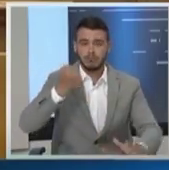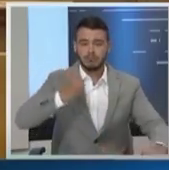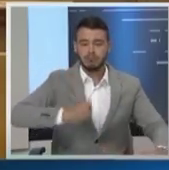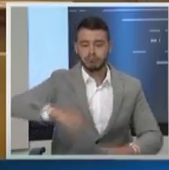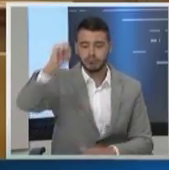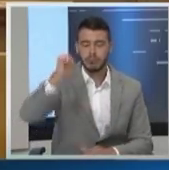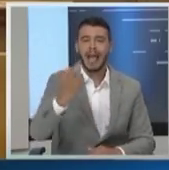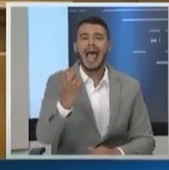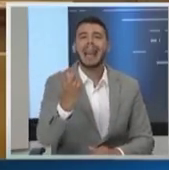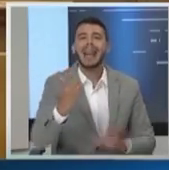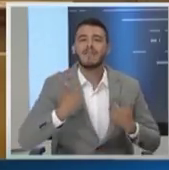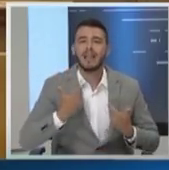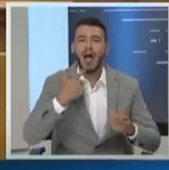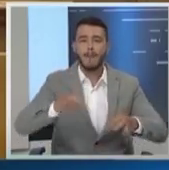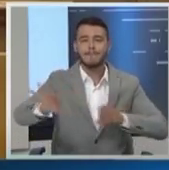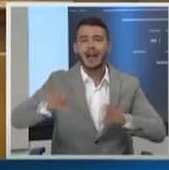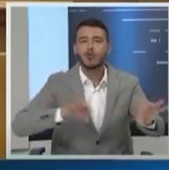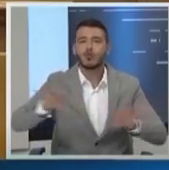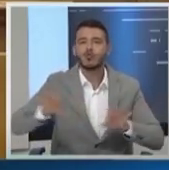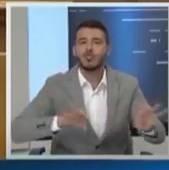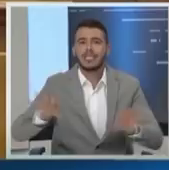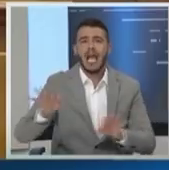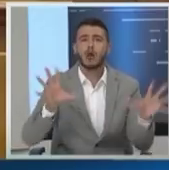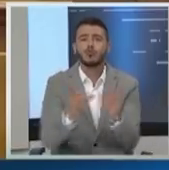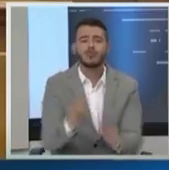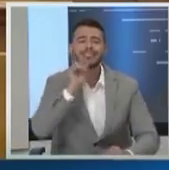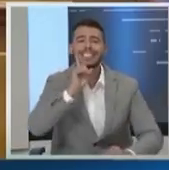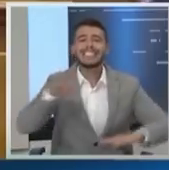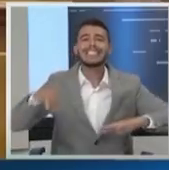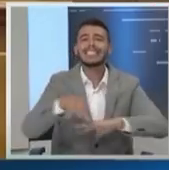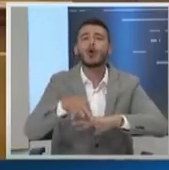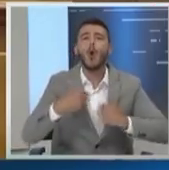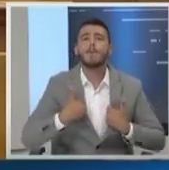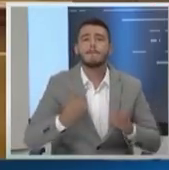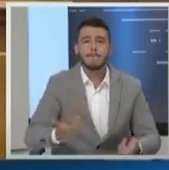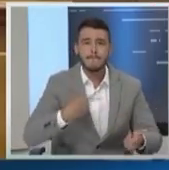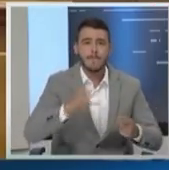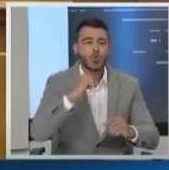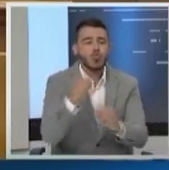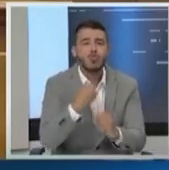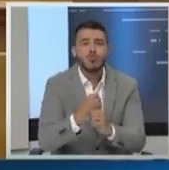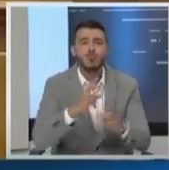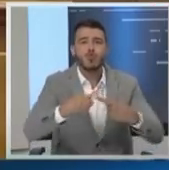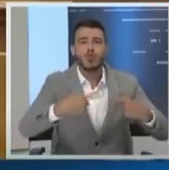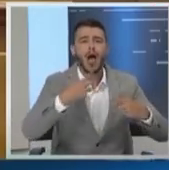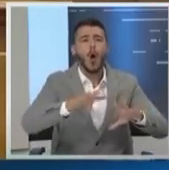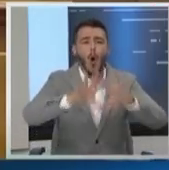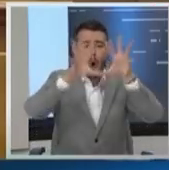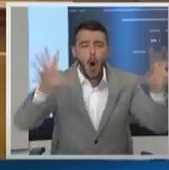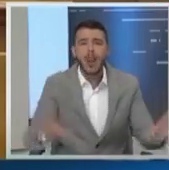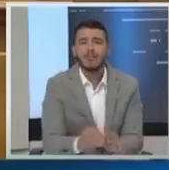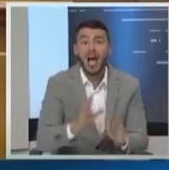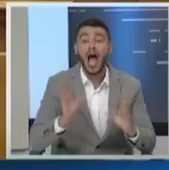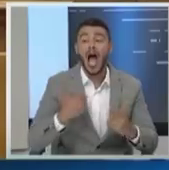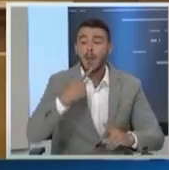το πόθεν έσχες που αφορά τις δραστηριότητες της συζύγου μου. Τι θα έγραφα και τι θα έκαναν όλα τα παπαγαλάκια